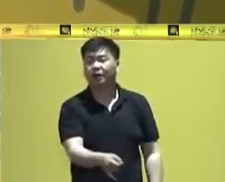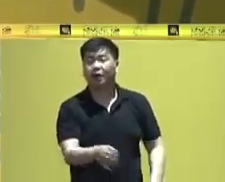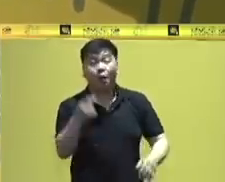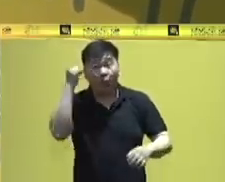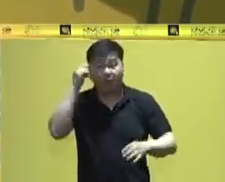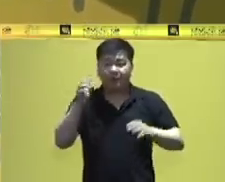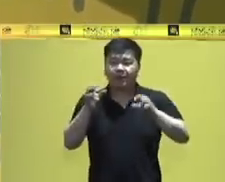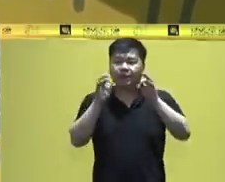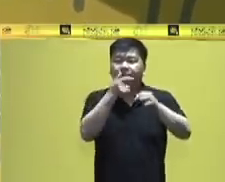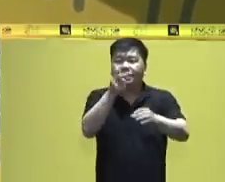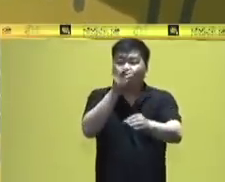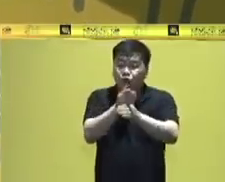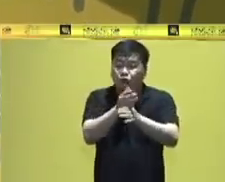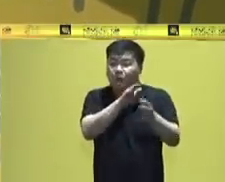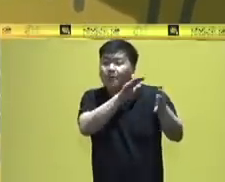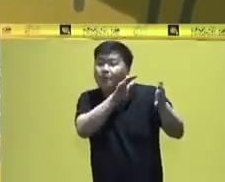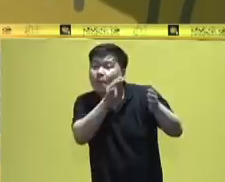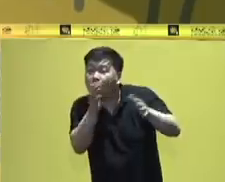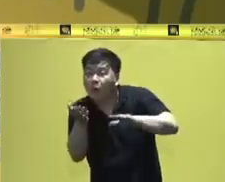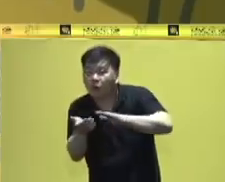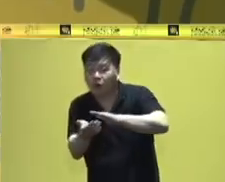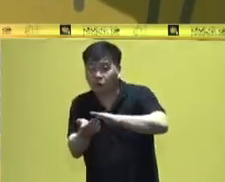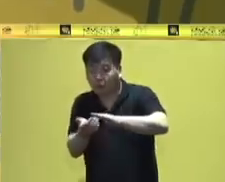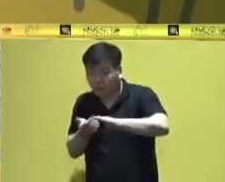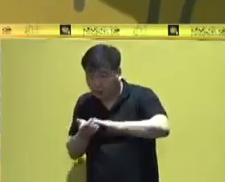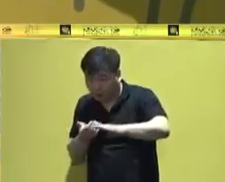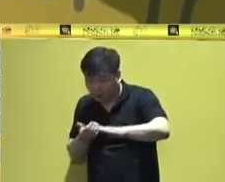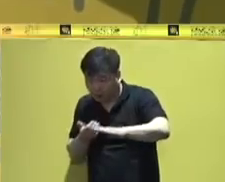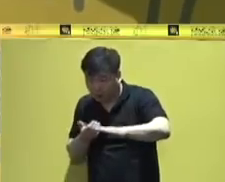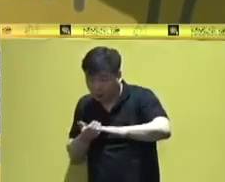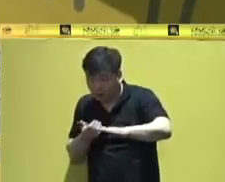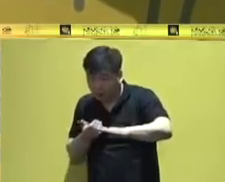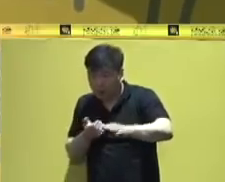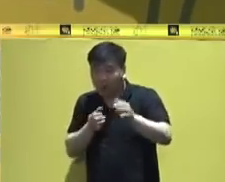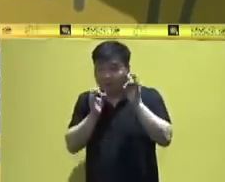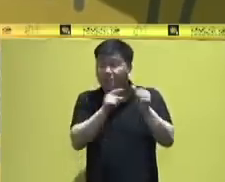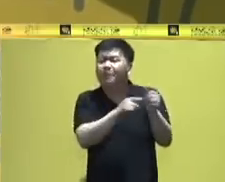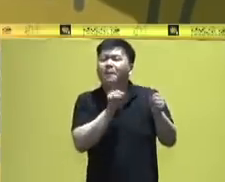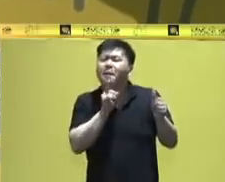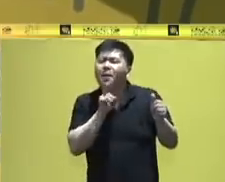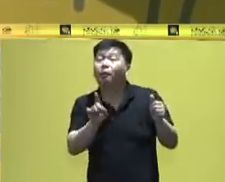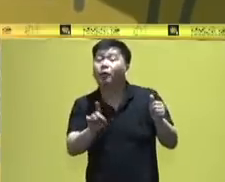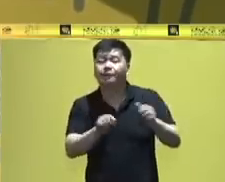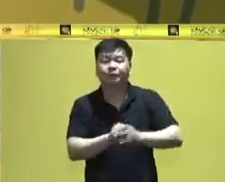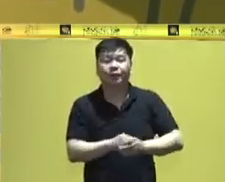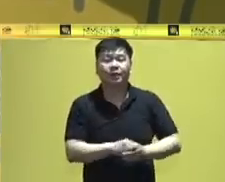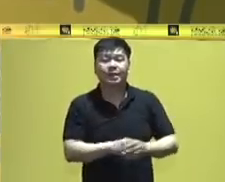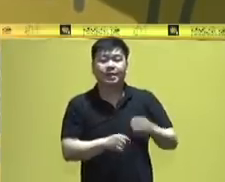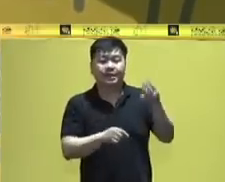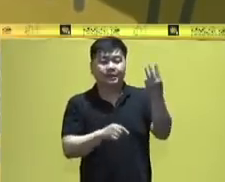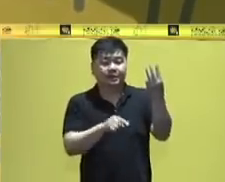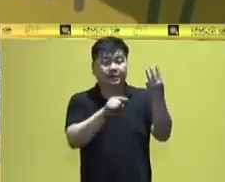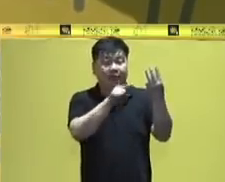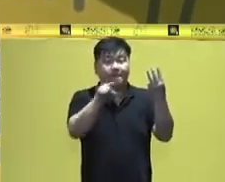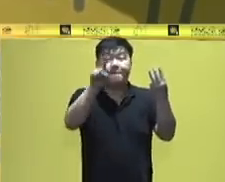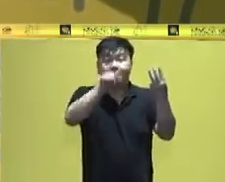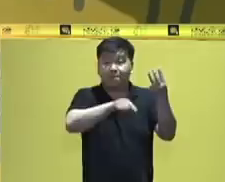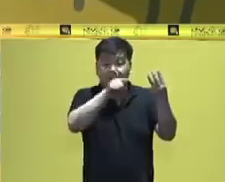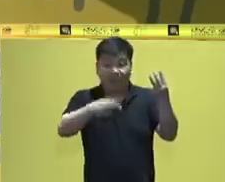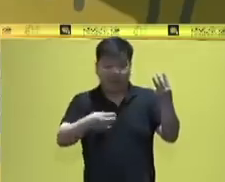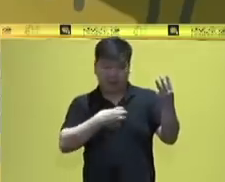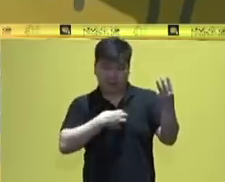대통령 돌아가시기 서거하시기 전에 그 얘기 하셨어요. 3대 위기 이런